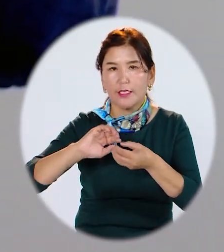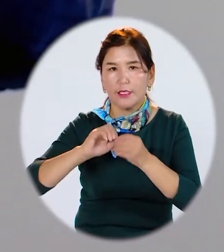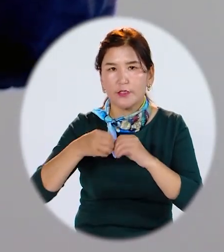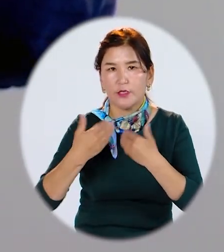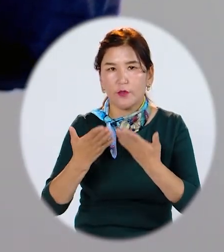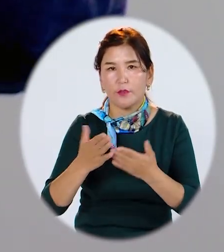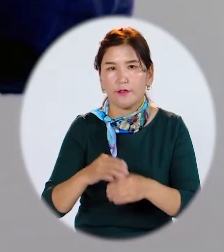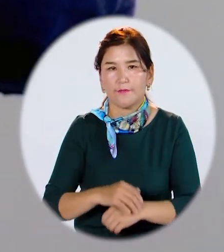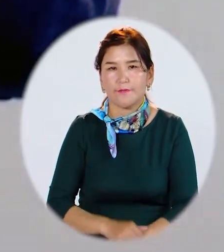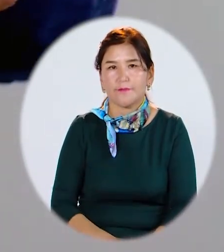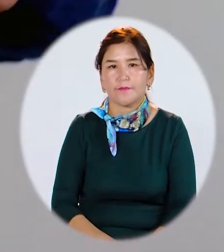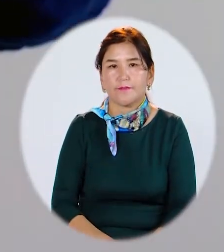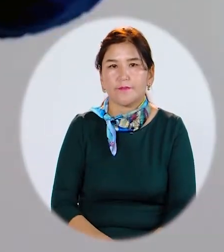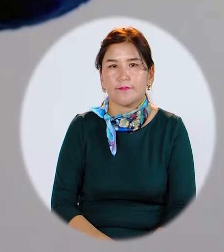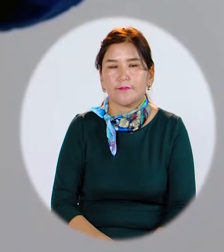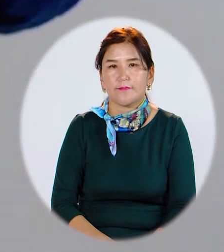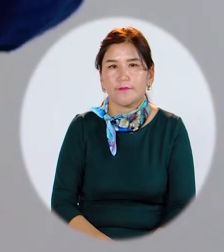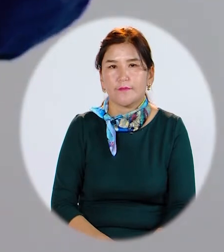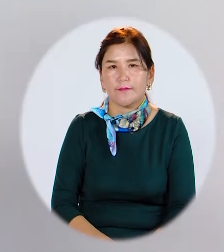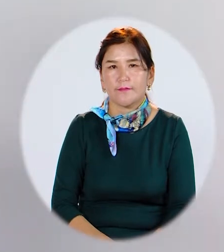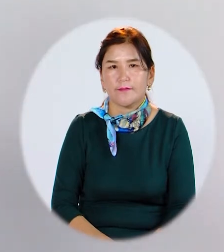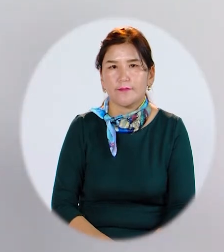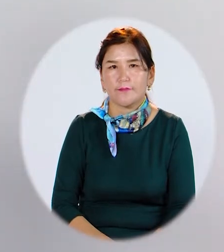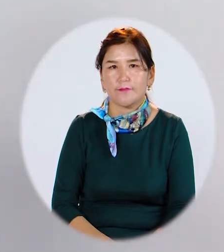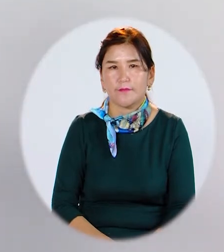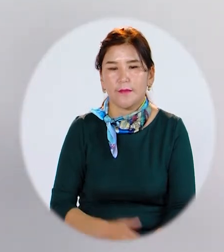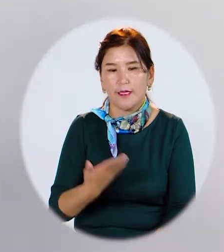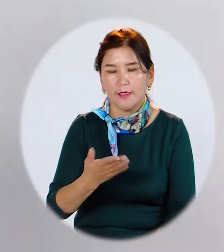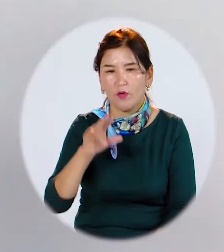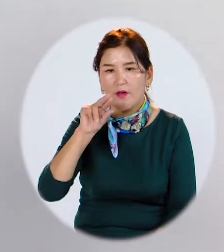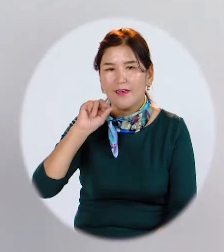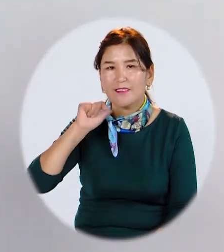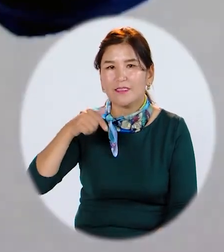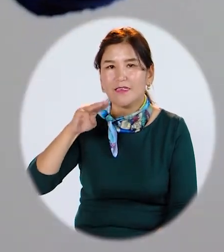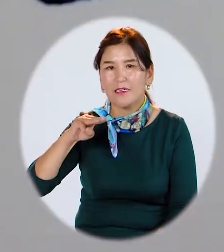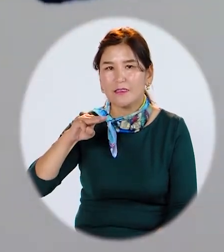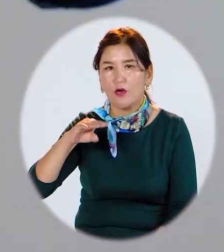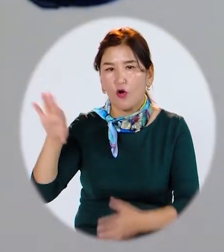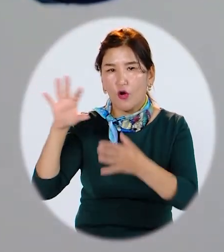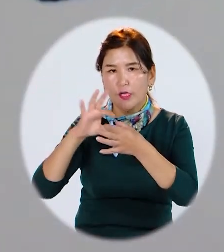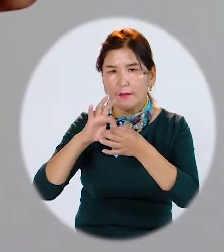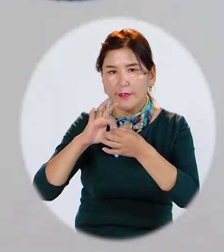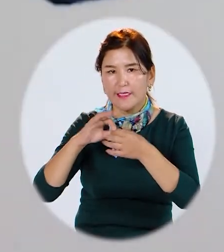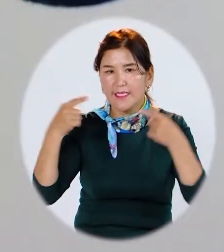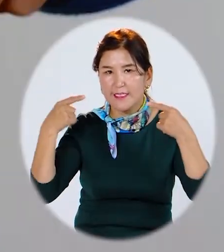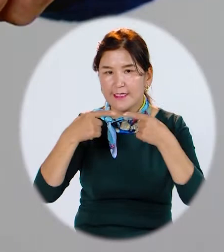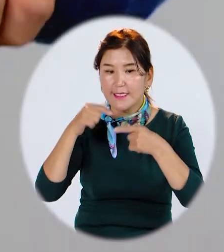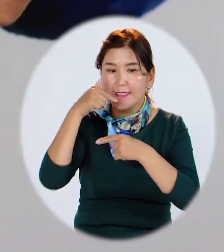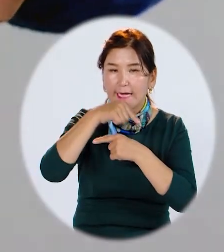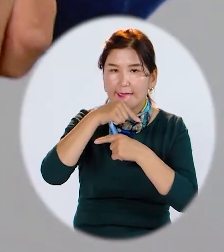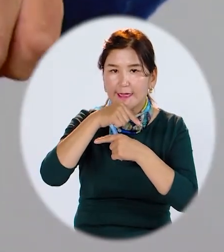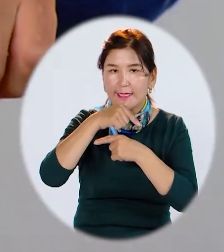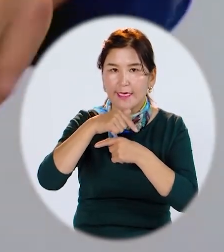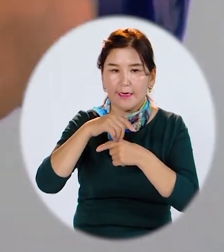ингэж хумбайлгаж өгнө. Энэ чагтан холболтын эсрэг талд бүслүүрийн чагтыг гаргаж өгнө.